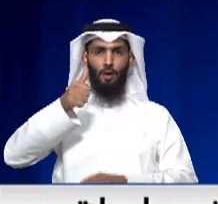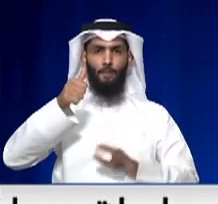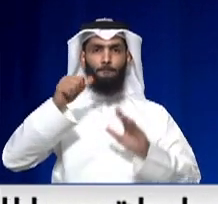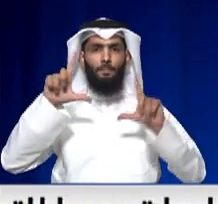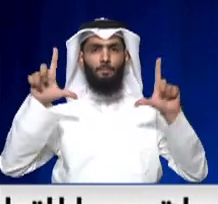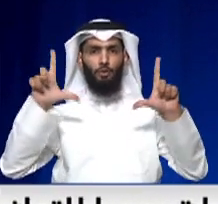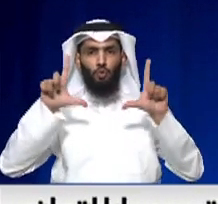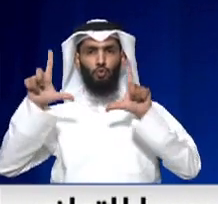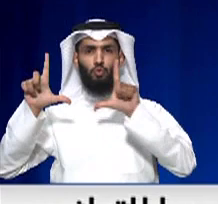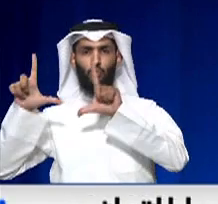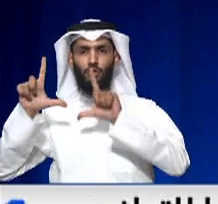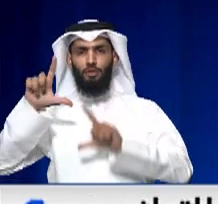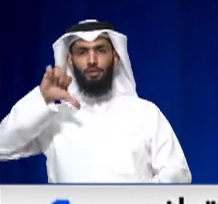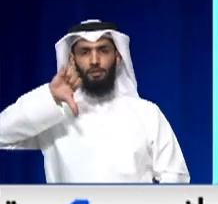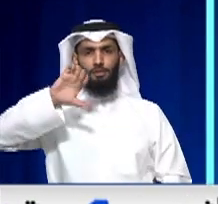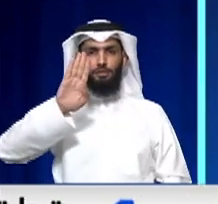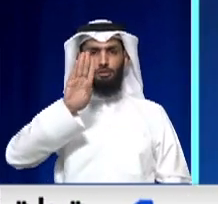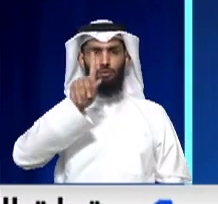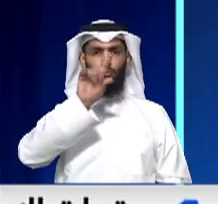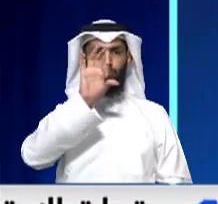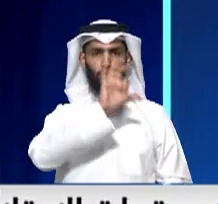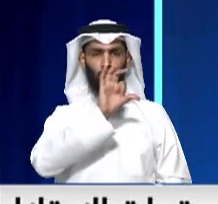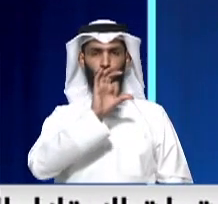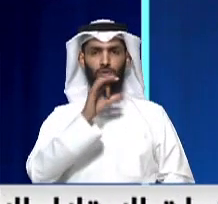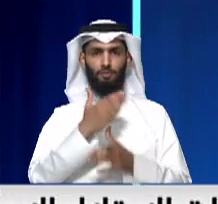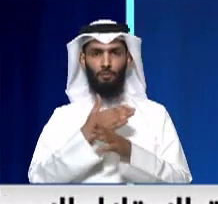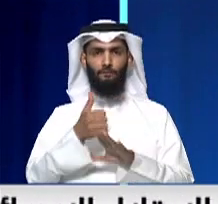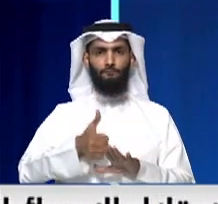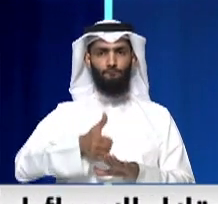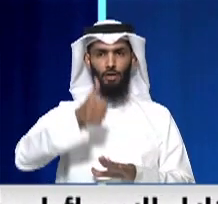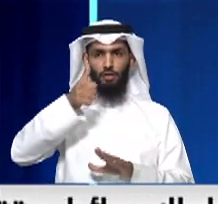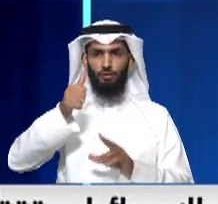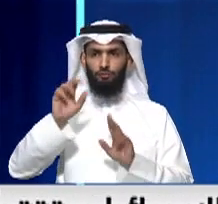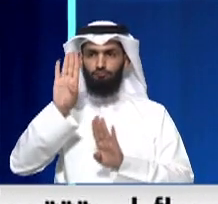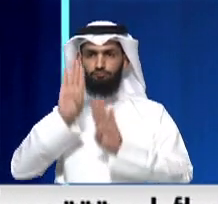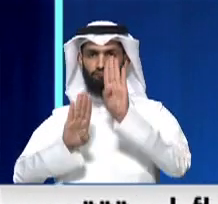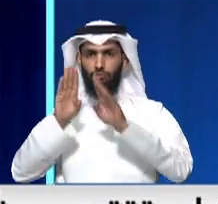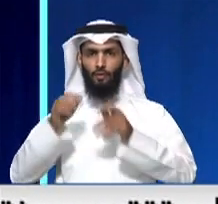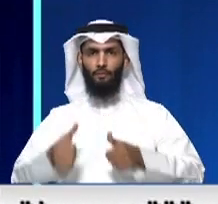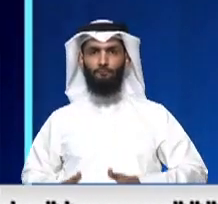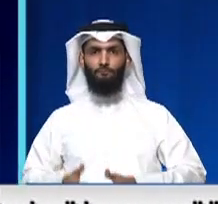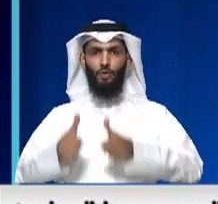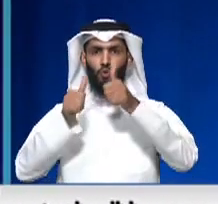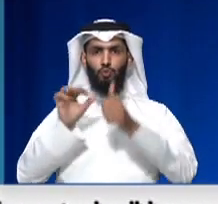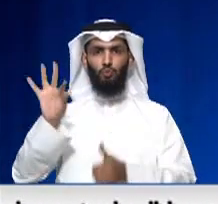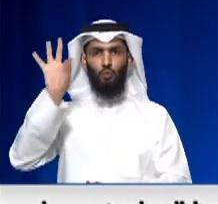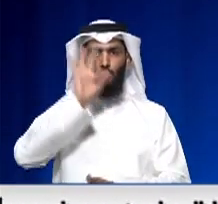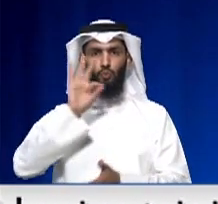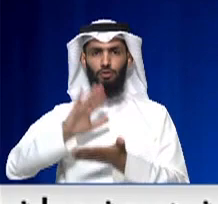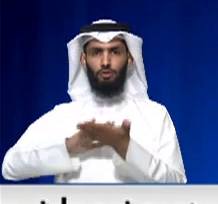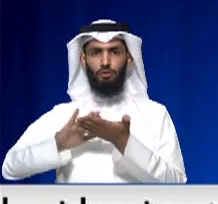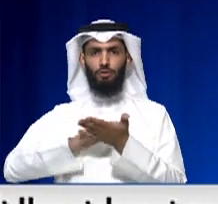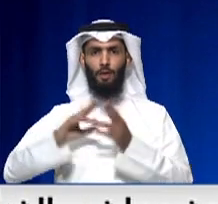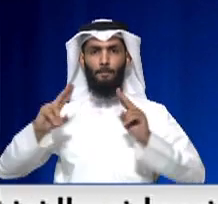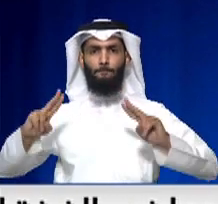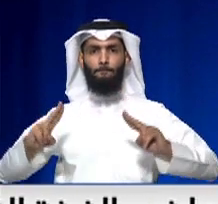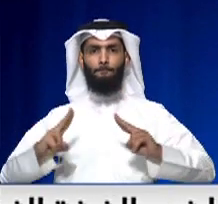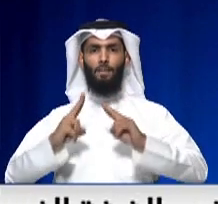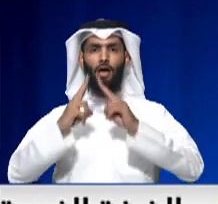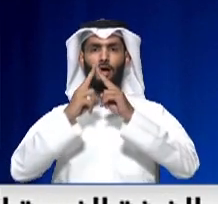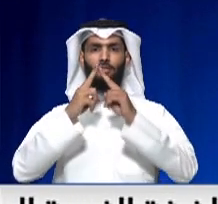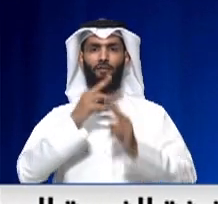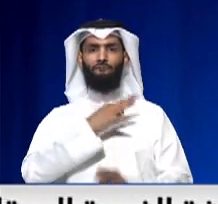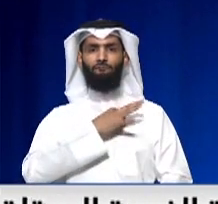2030 خلال عمليه التصويت التي جرت في مقر المكتب الدولي للمعارض في باريس